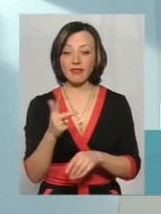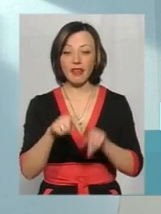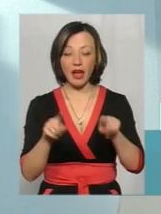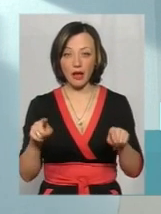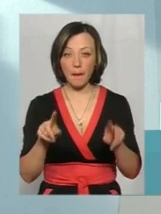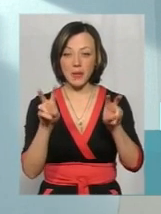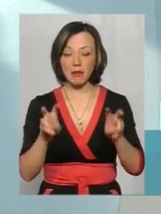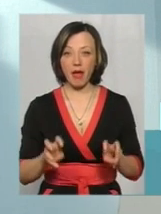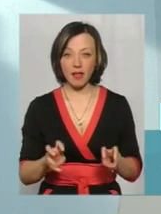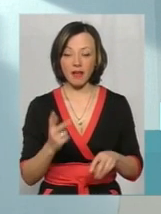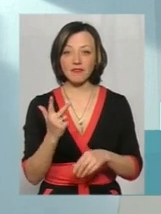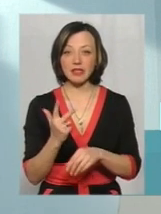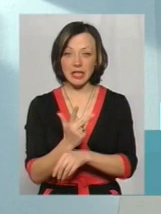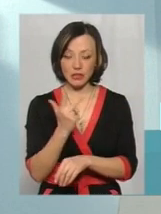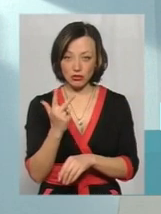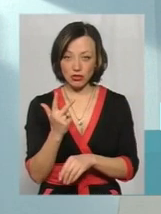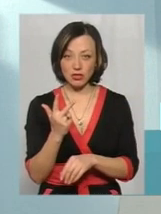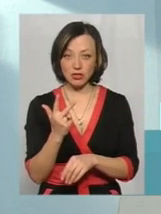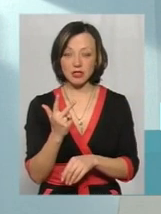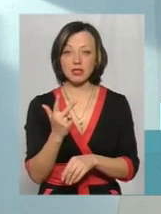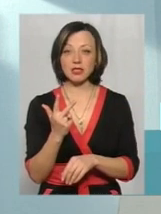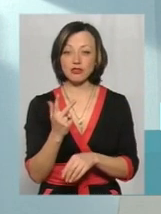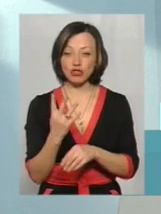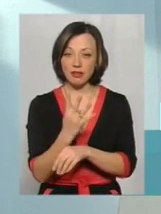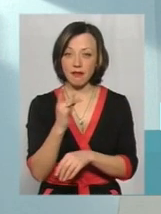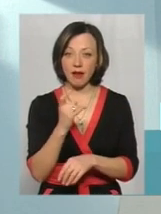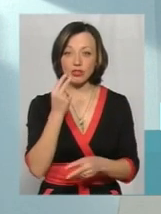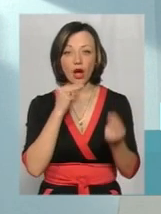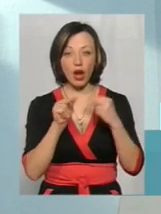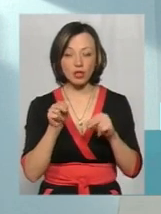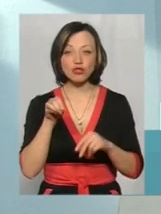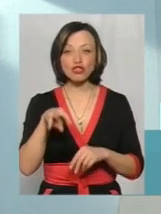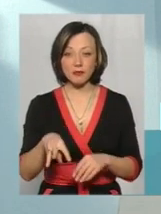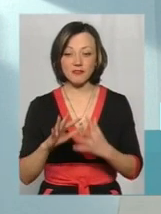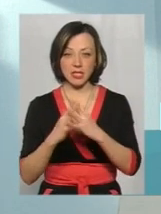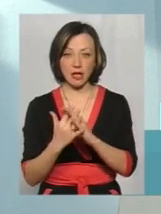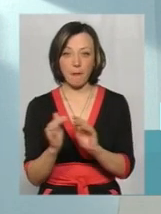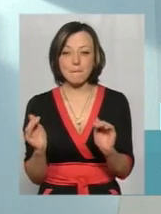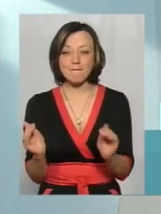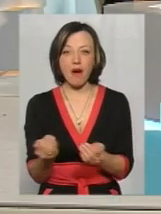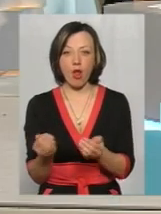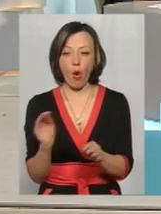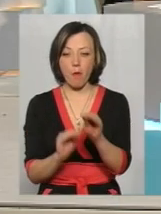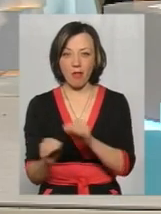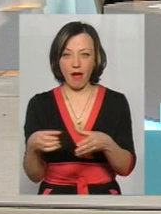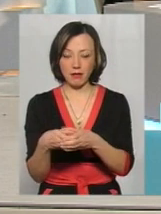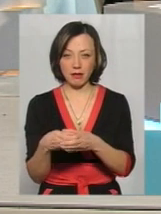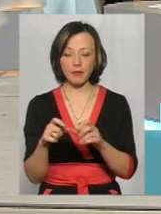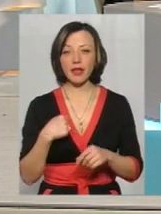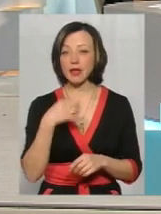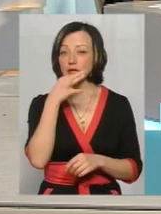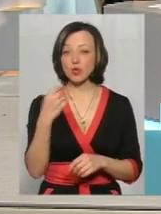деяких предметах в розрізі є у 3-4 рази кращими, ніж у сільських малокомплектних. Я скажу